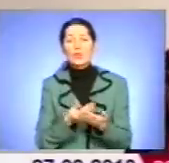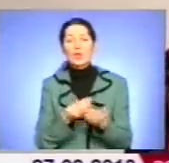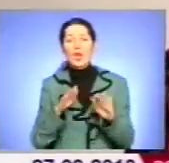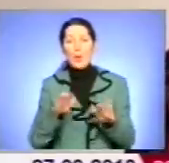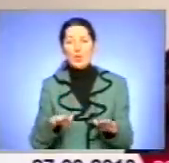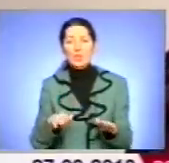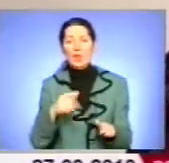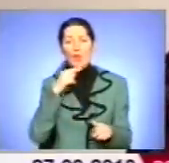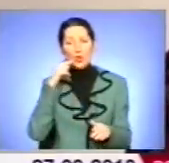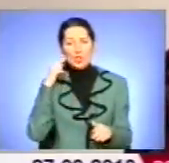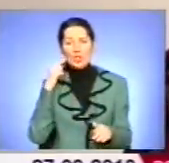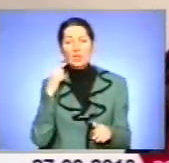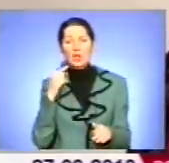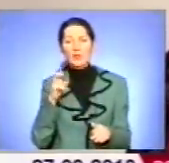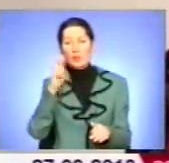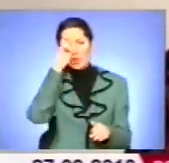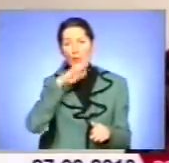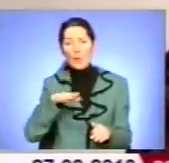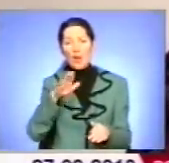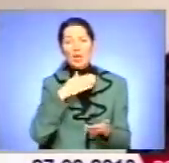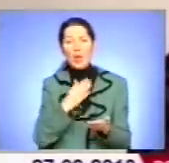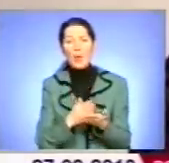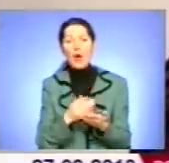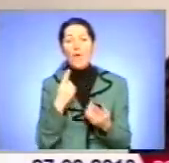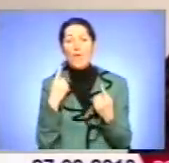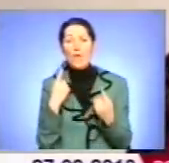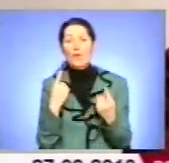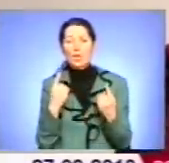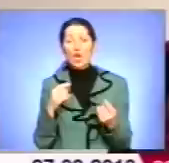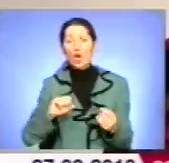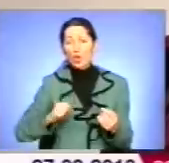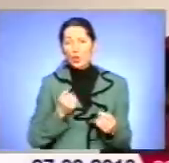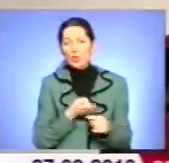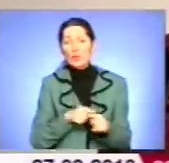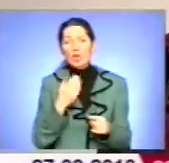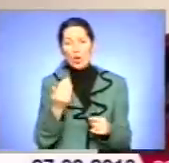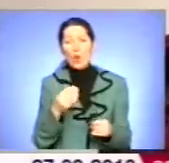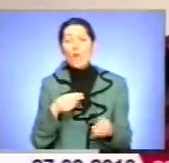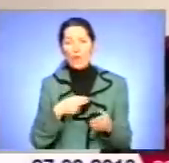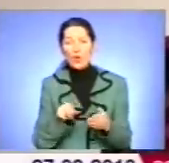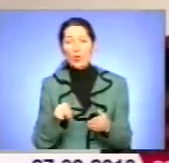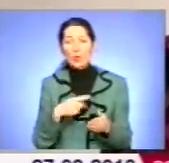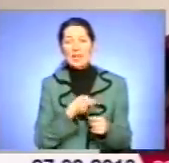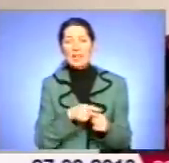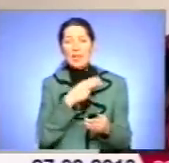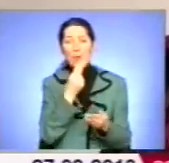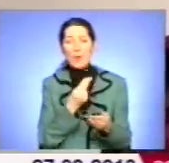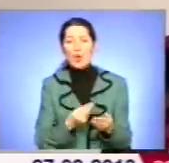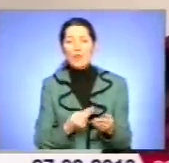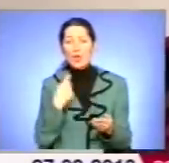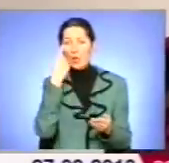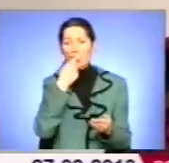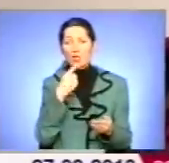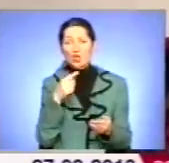і мав великих друзів, які його викупили, які малювали портрет, щоб його викупити. І ця та велика постать,